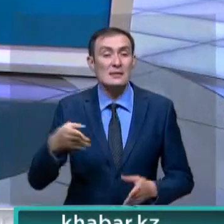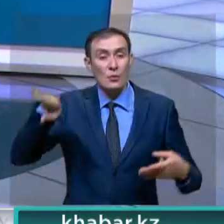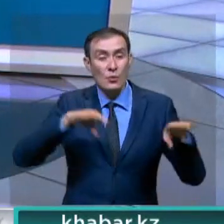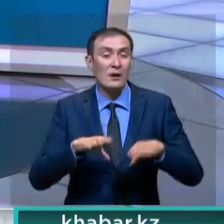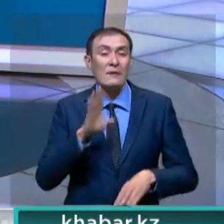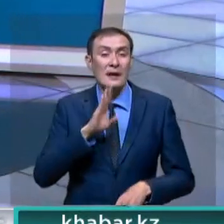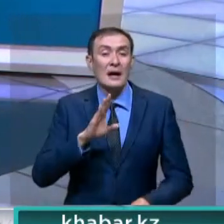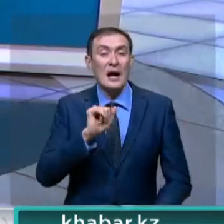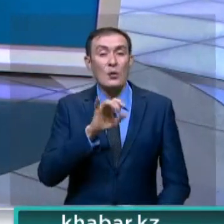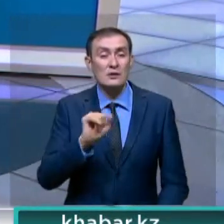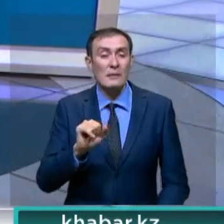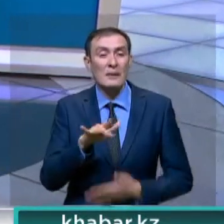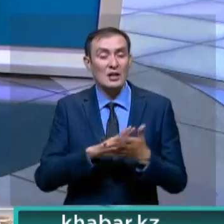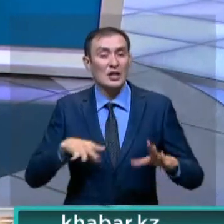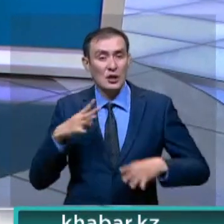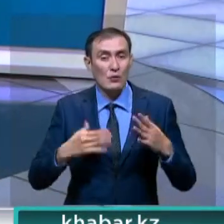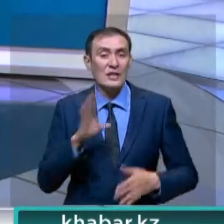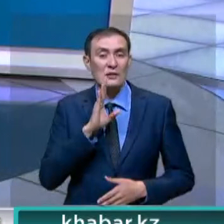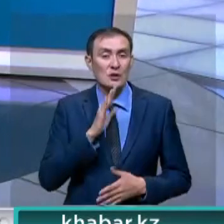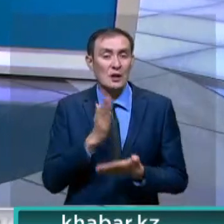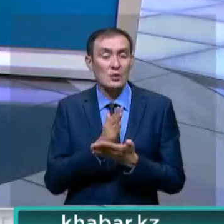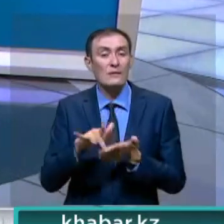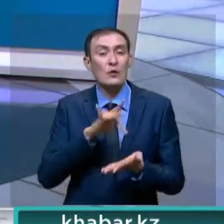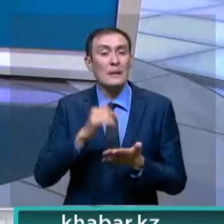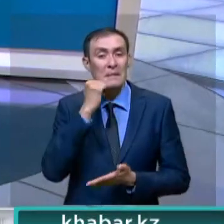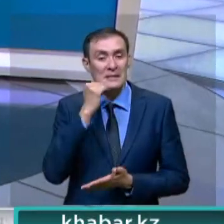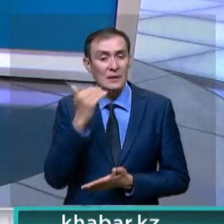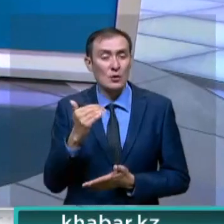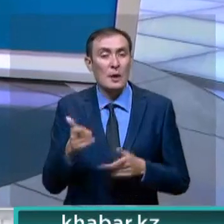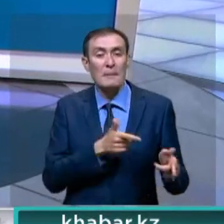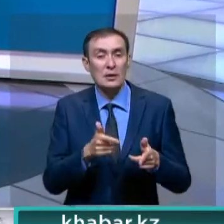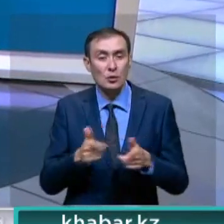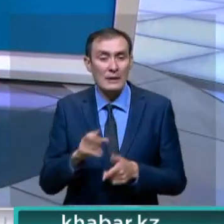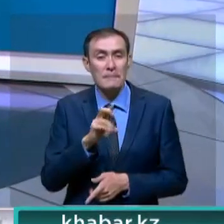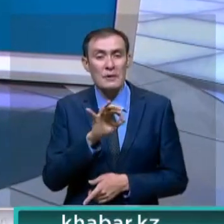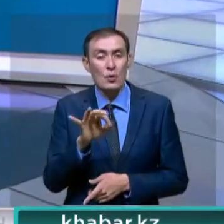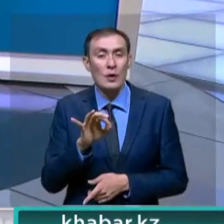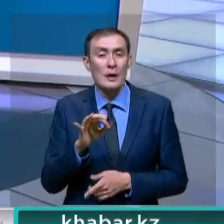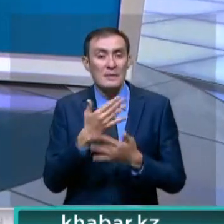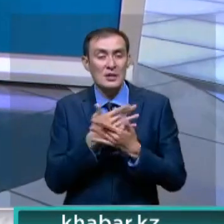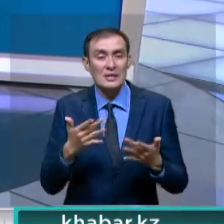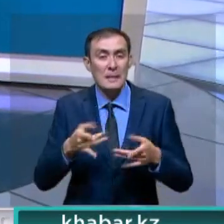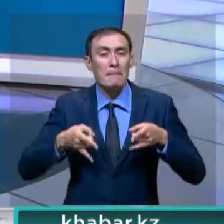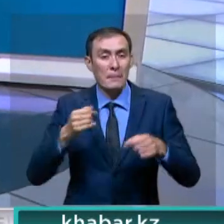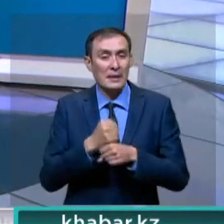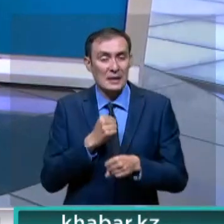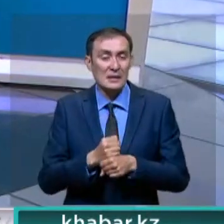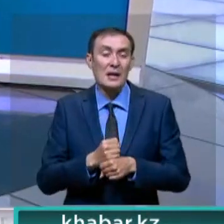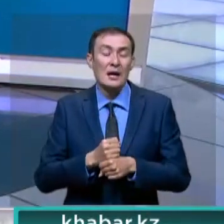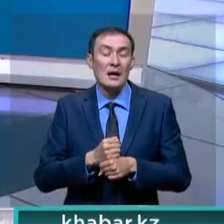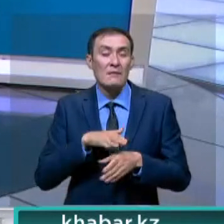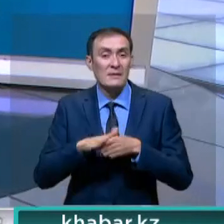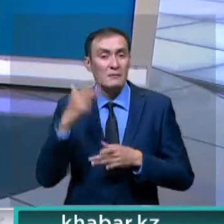казахстанка Мария Уэзова продолжает тренировки. Сейчас девушка находится в Москве. Там для нее изготовили биометрические протезы. Воплотить